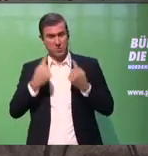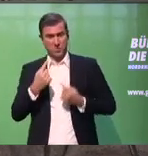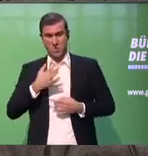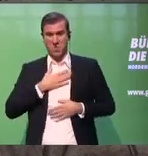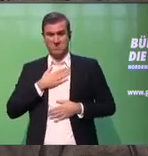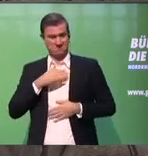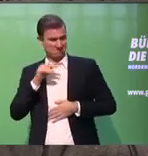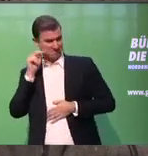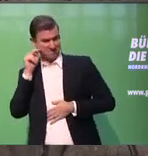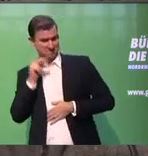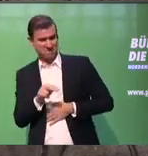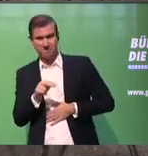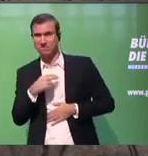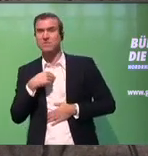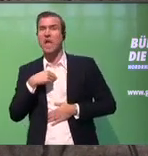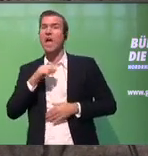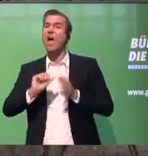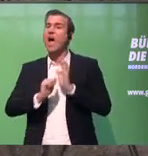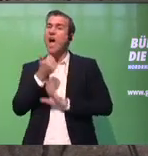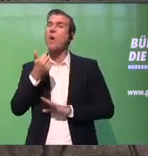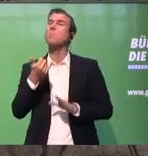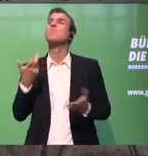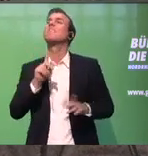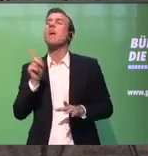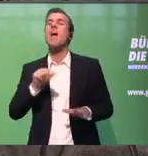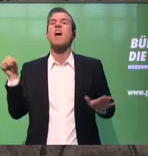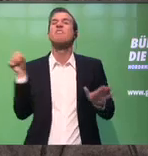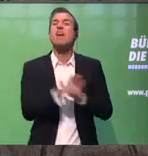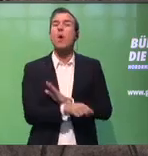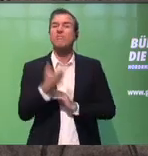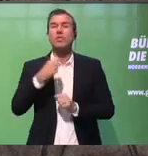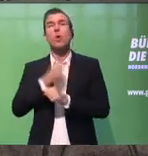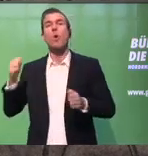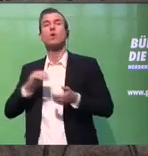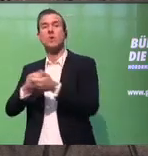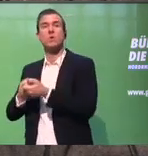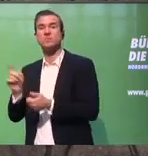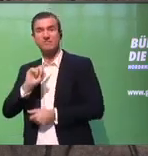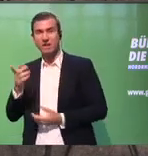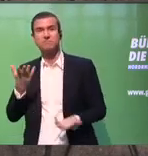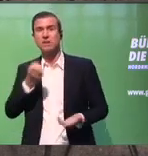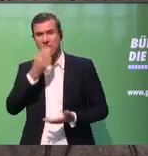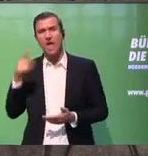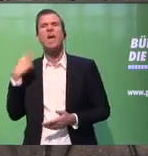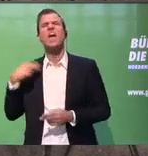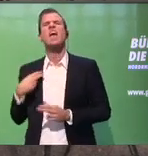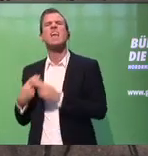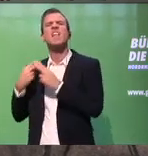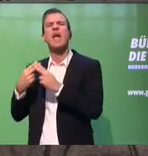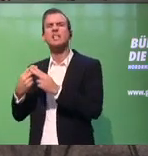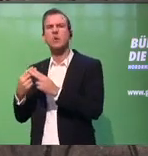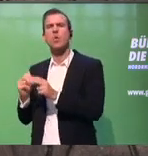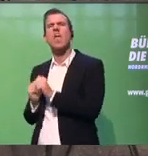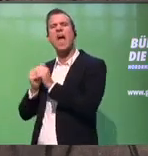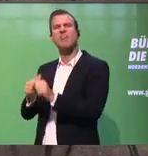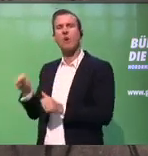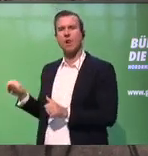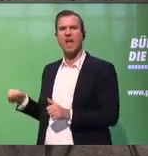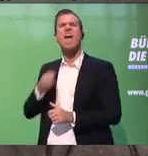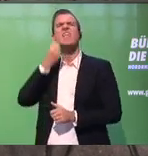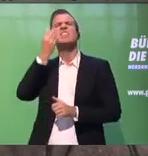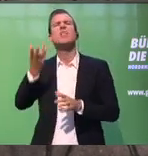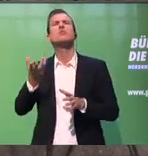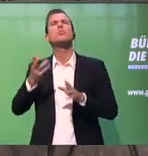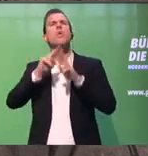bilanzieren, die größten Verlierer der Großen Koalition werden sein unsere nachfolgenden Generationen, unser